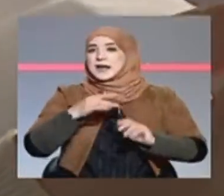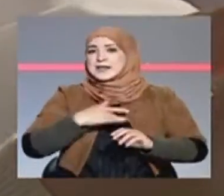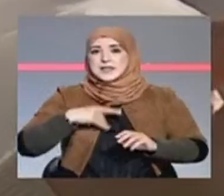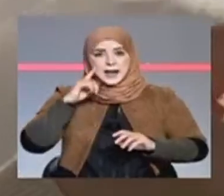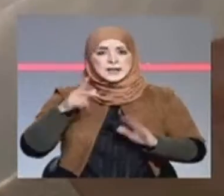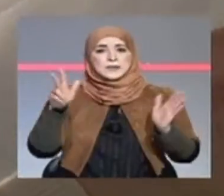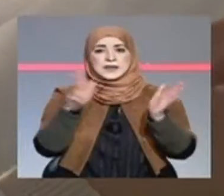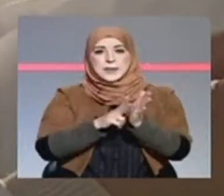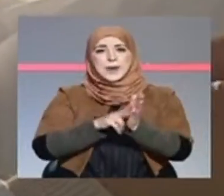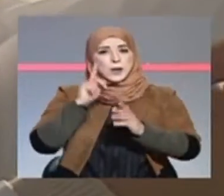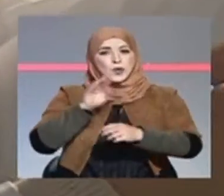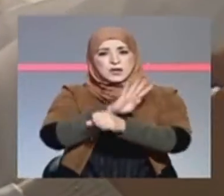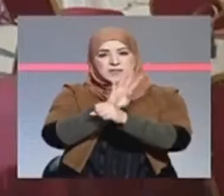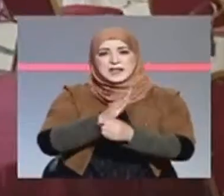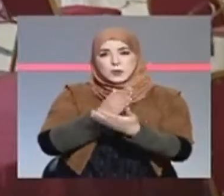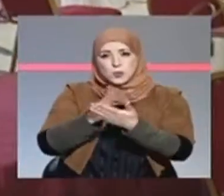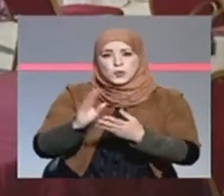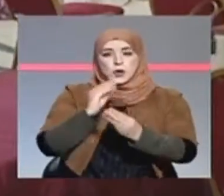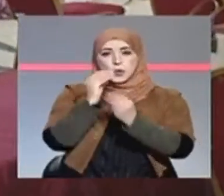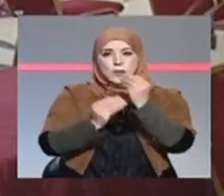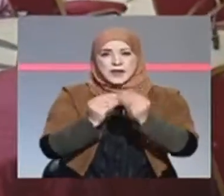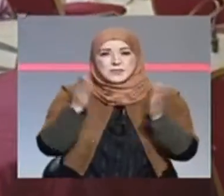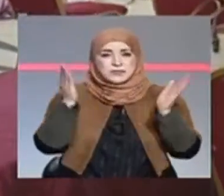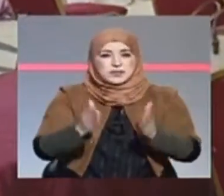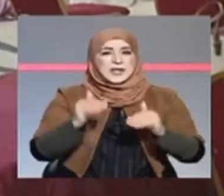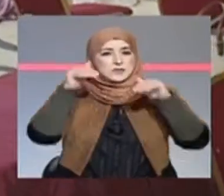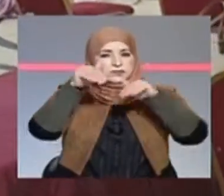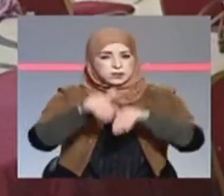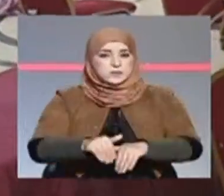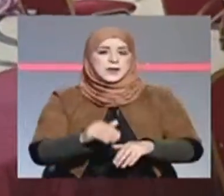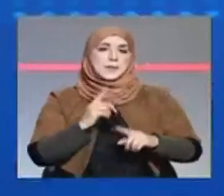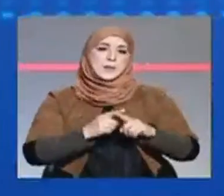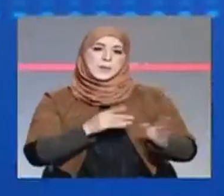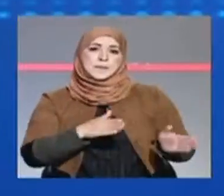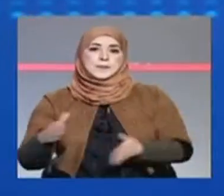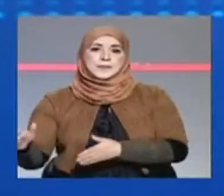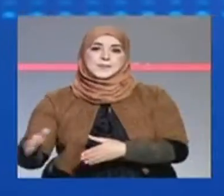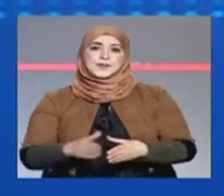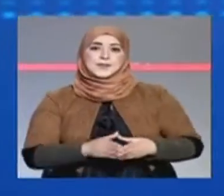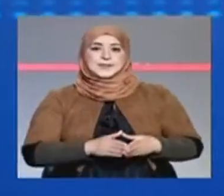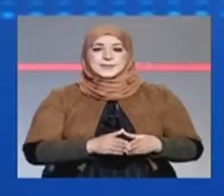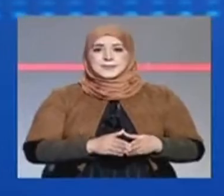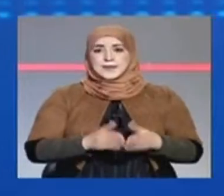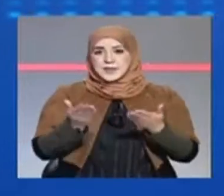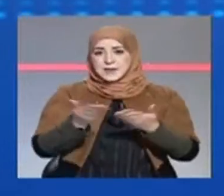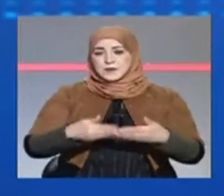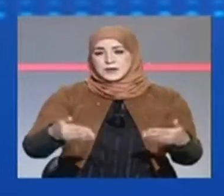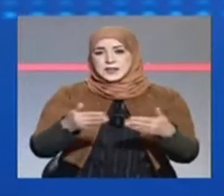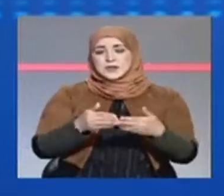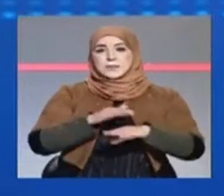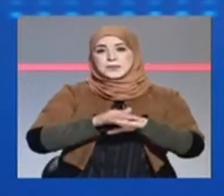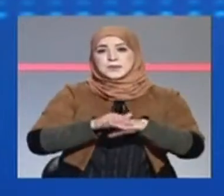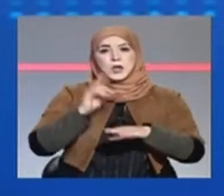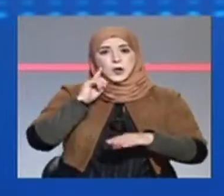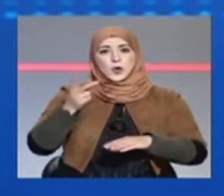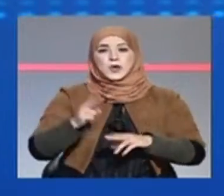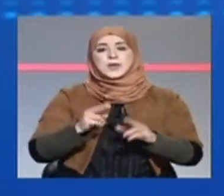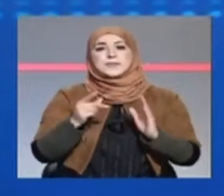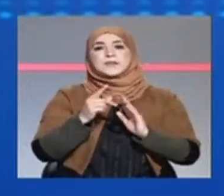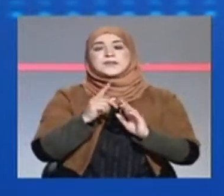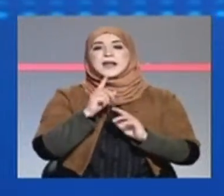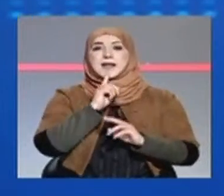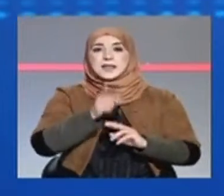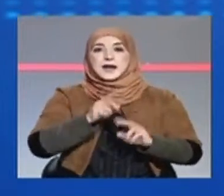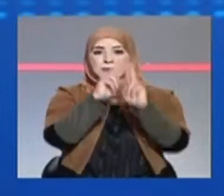محاصره الوباء وتجنب حاله القصوى المنظومه الصحيه في وضع اخر تشير تقارير الدوليه الى تطور